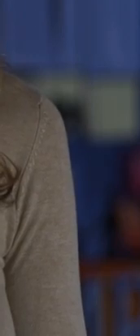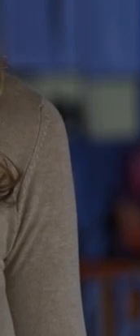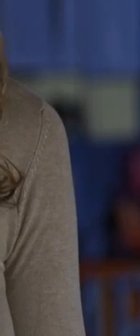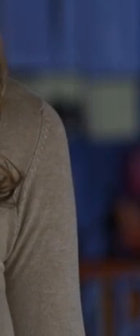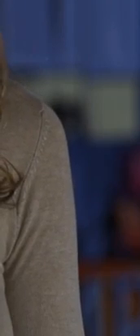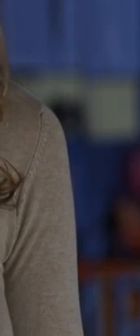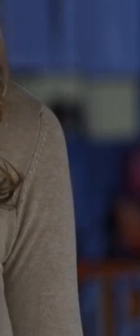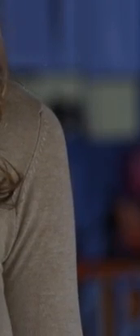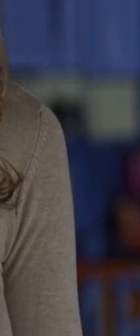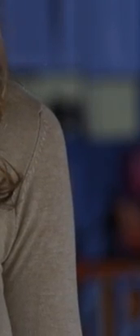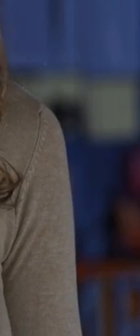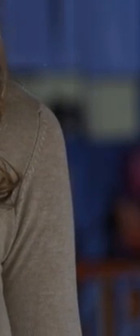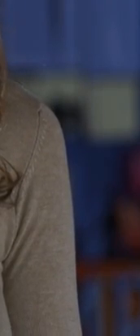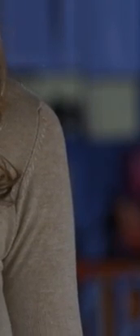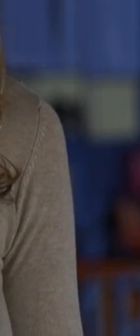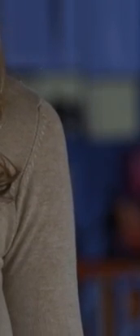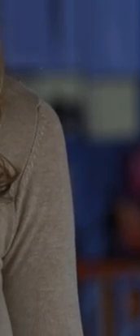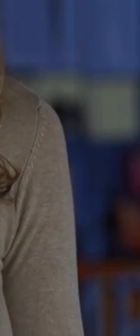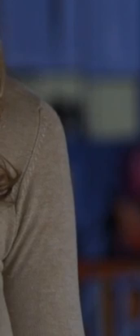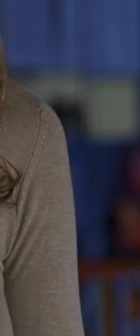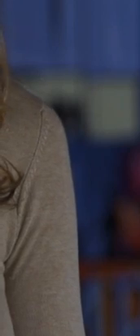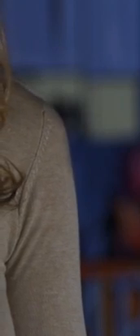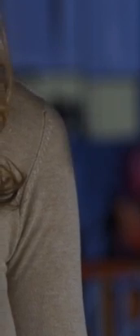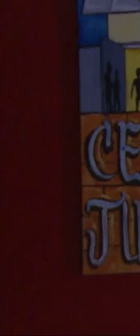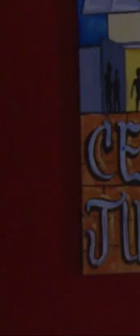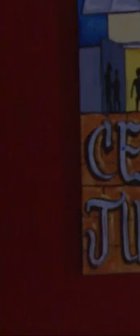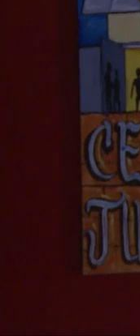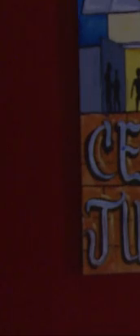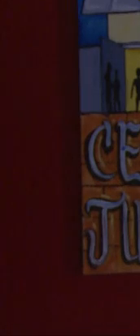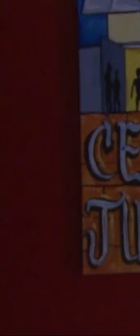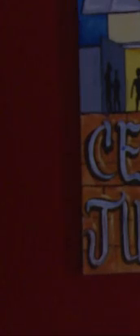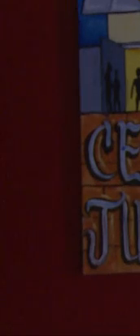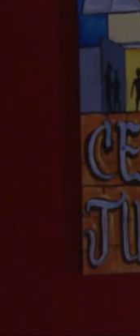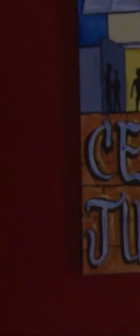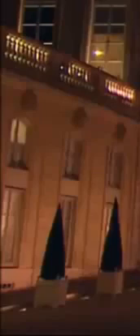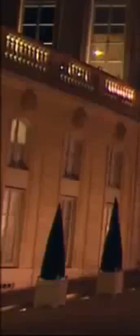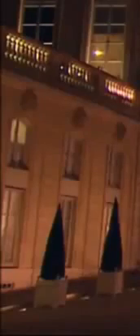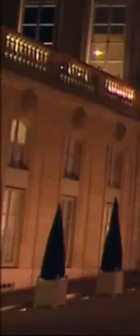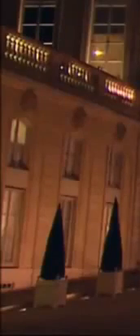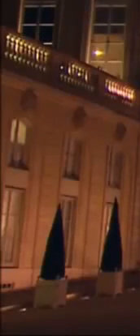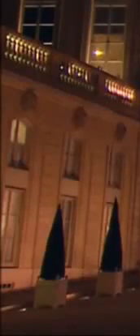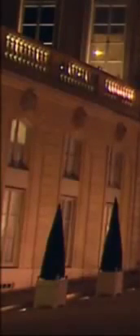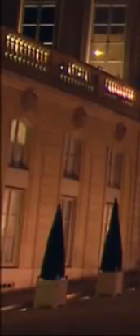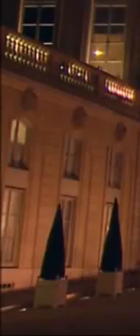pas résisté à l'indignation d'un mystérieux interprète infiltré.